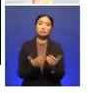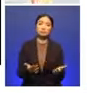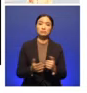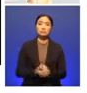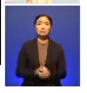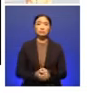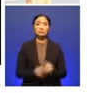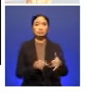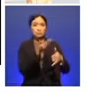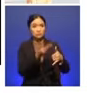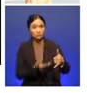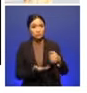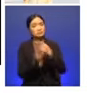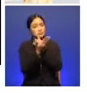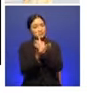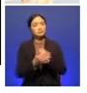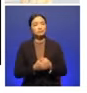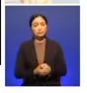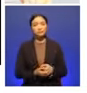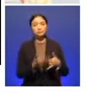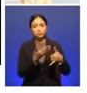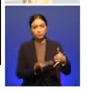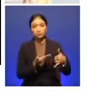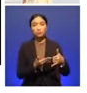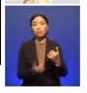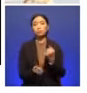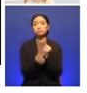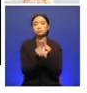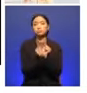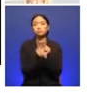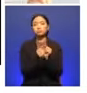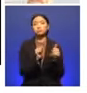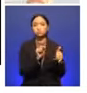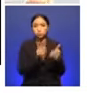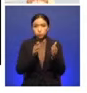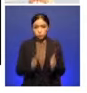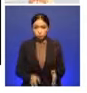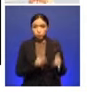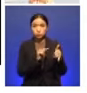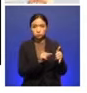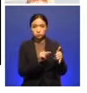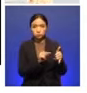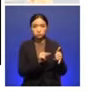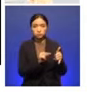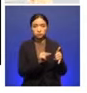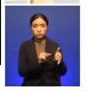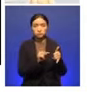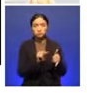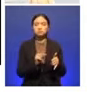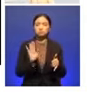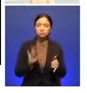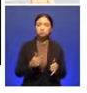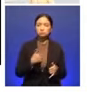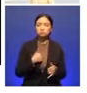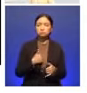ตัวนักโทษก็คือ prisoner ใช่ไหมคะก็คือ prisonerization ก็คือการทำให้คนเนี่ยตกอยู่ในสภาวะของการเป็นนักโ